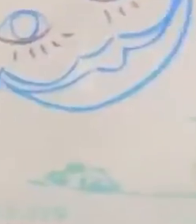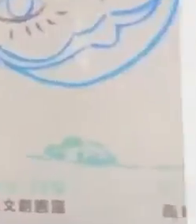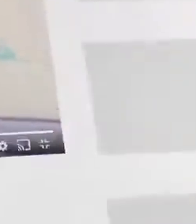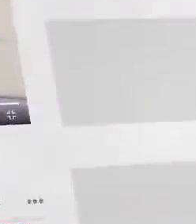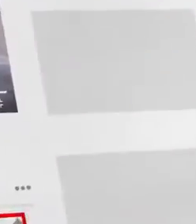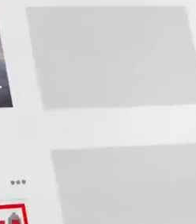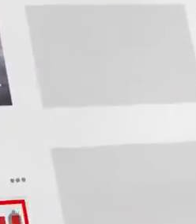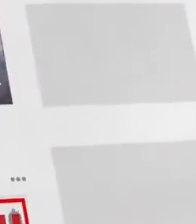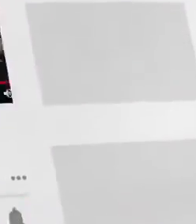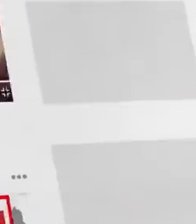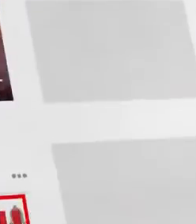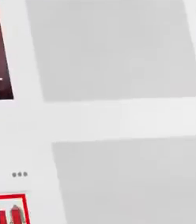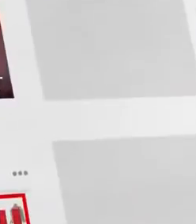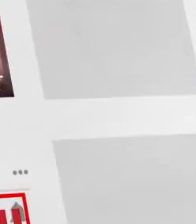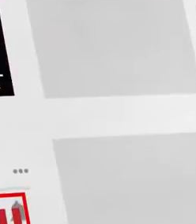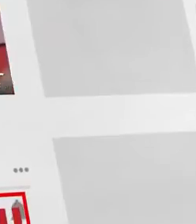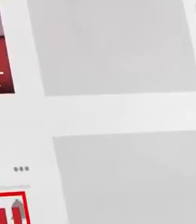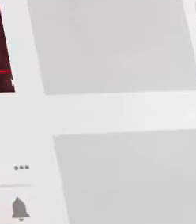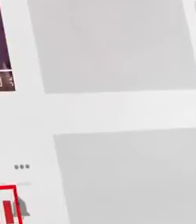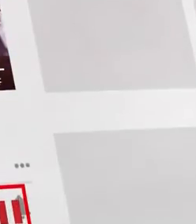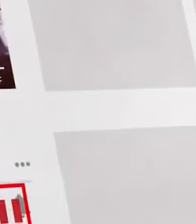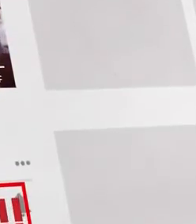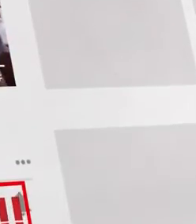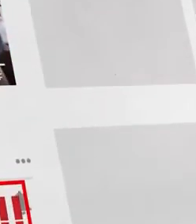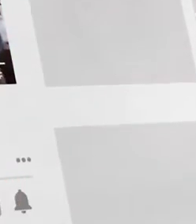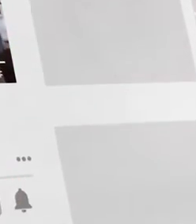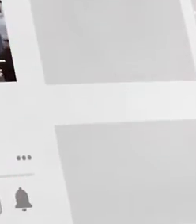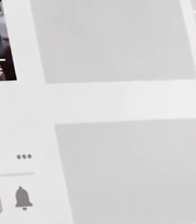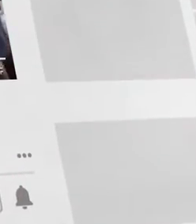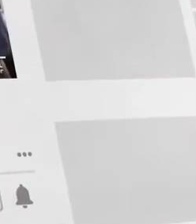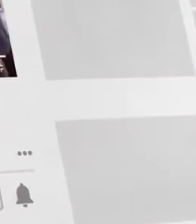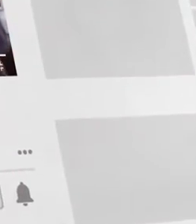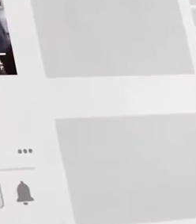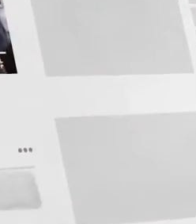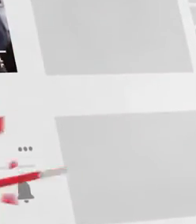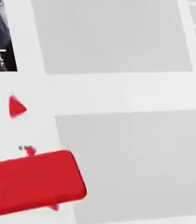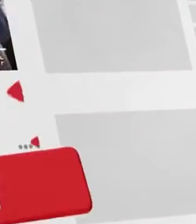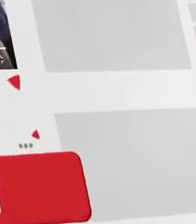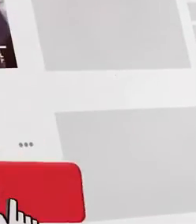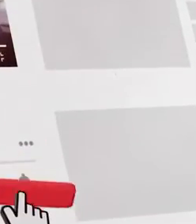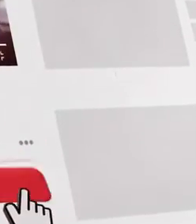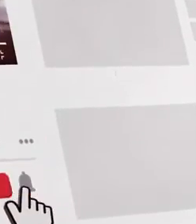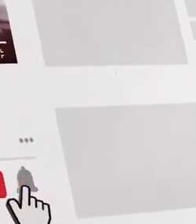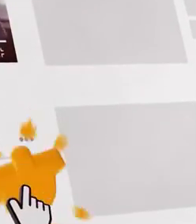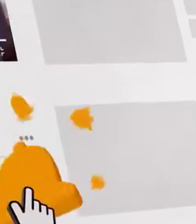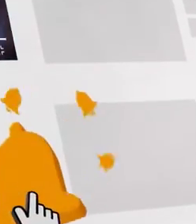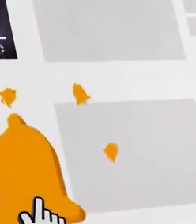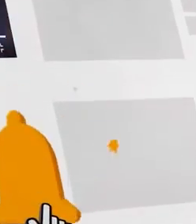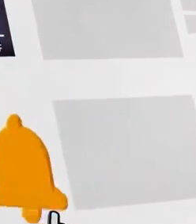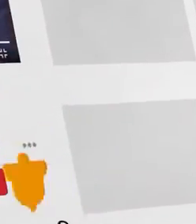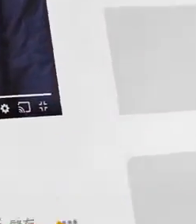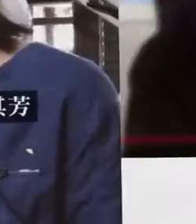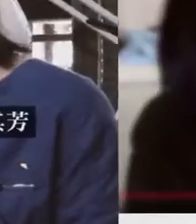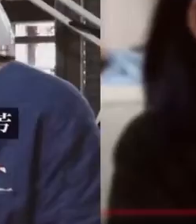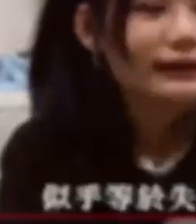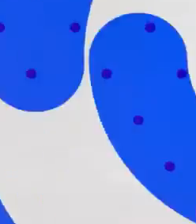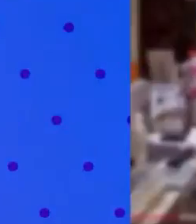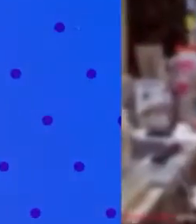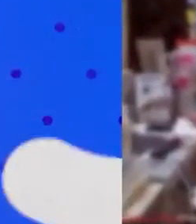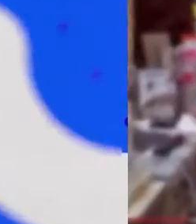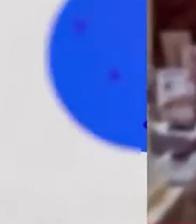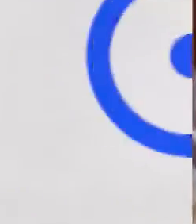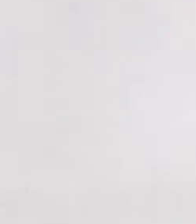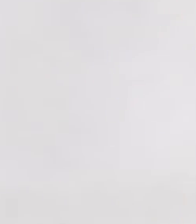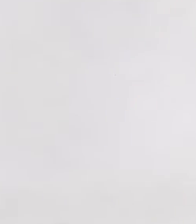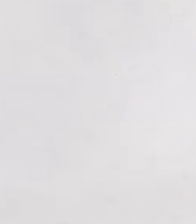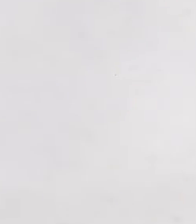最温暖正能量的人生故事都在这里。订阅三立新闻网 YouTube 频道，并且按赞，开启小铃铛。